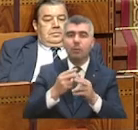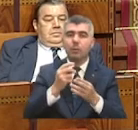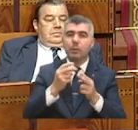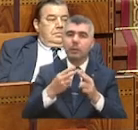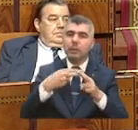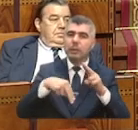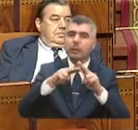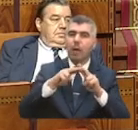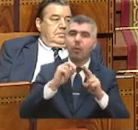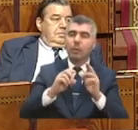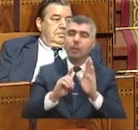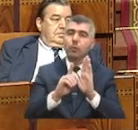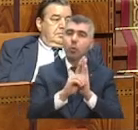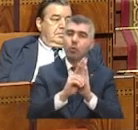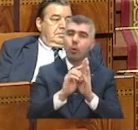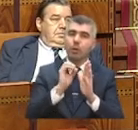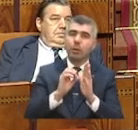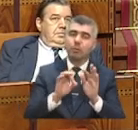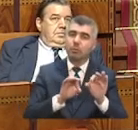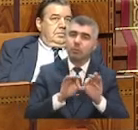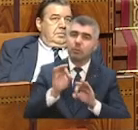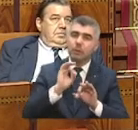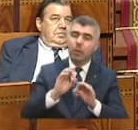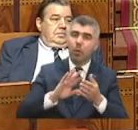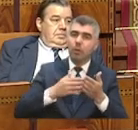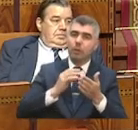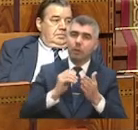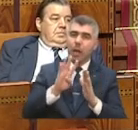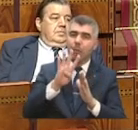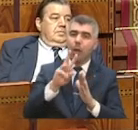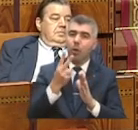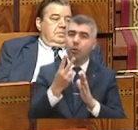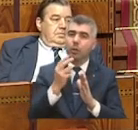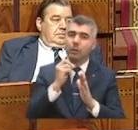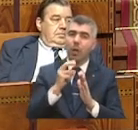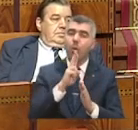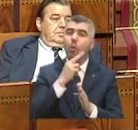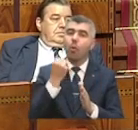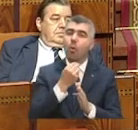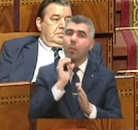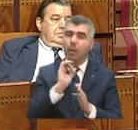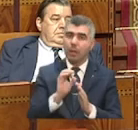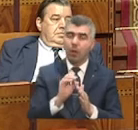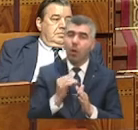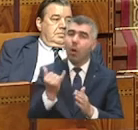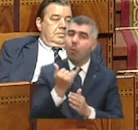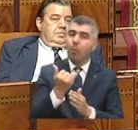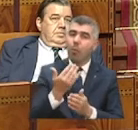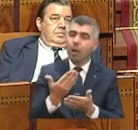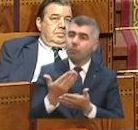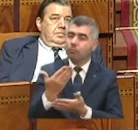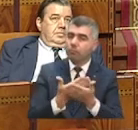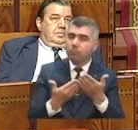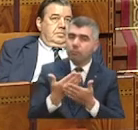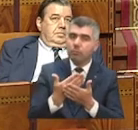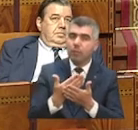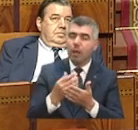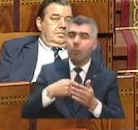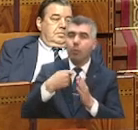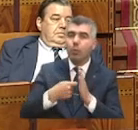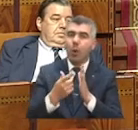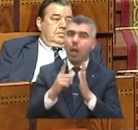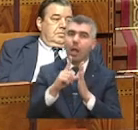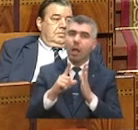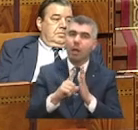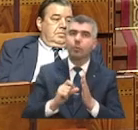على الدستور، ضدا على القانون التنظيمي، المادة 24 من القانون التنظيمي ديال شؤون الحكومة تشارك في مقترحات ومشاريع